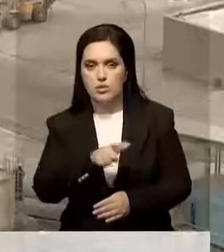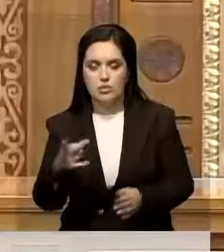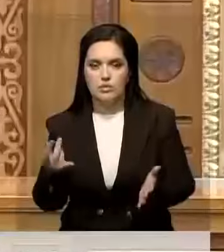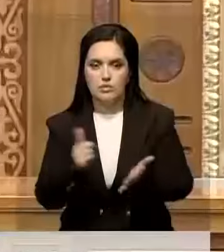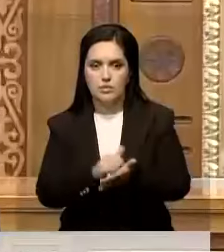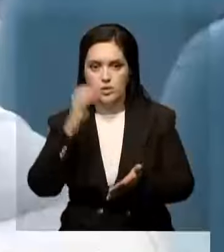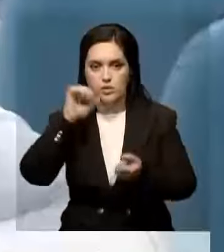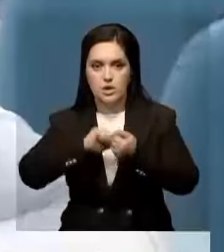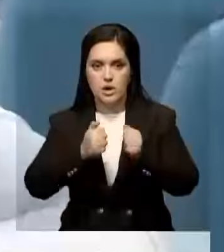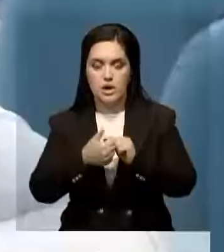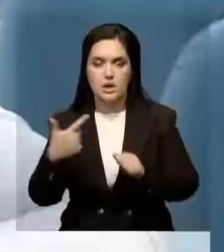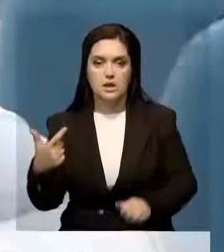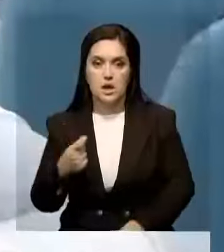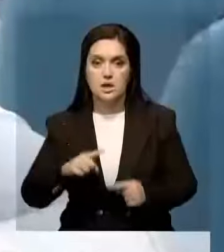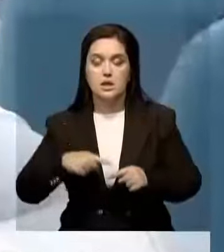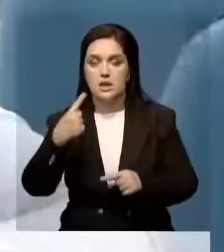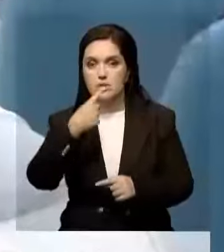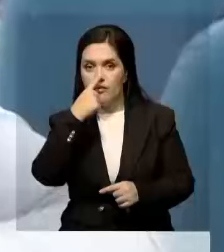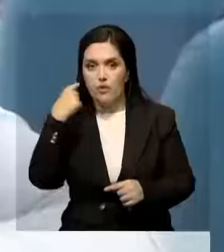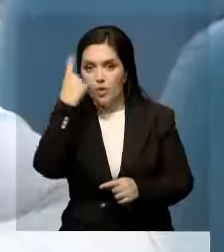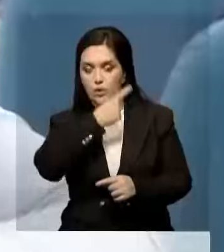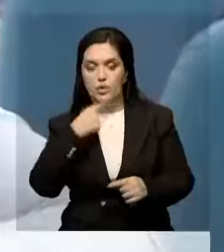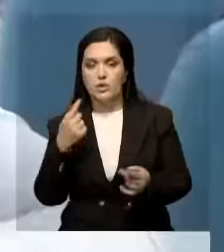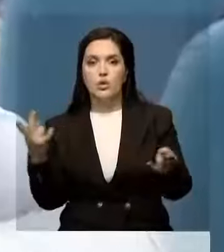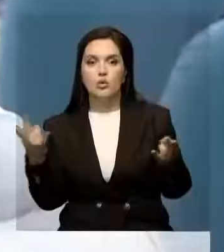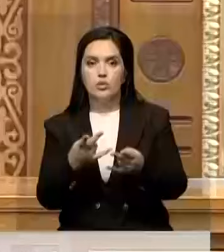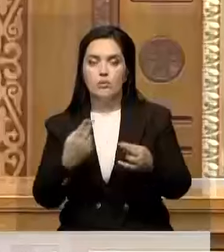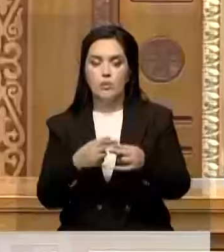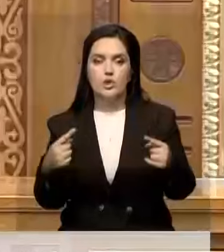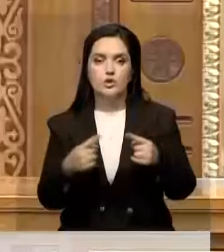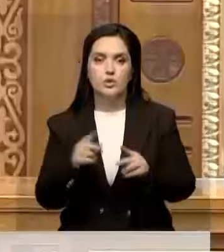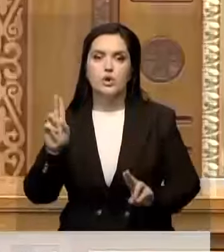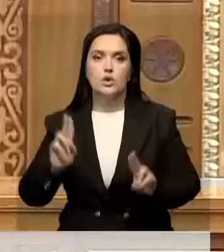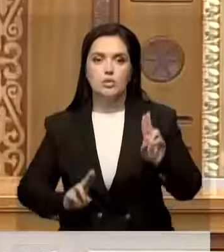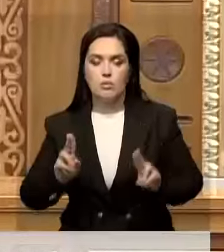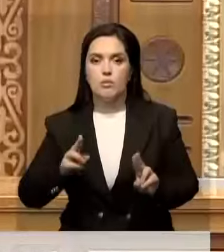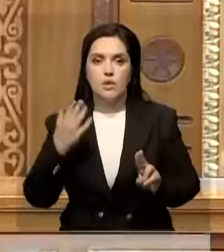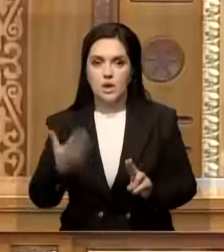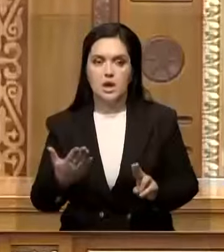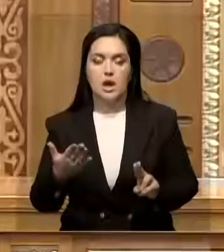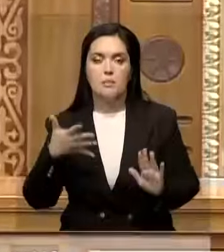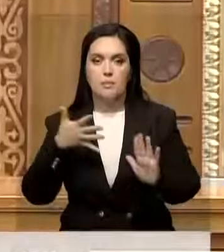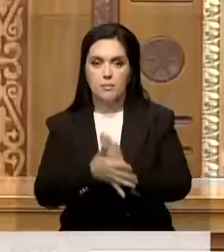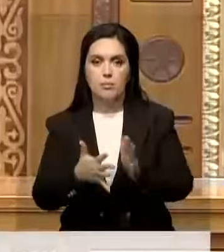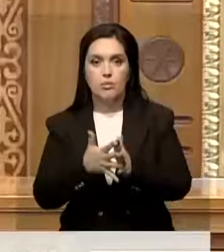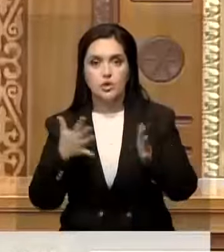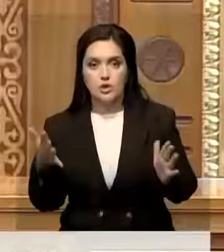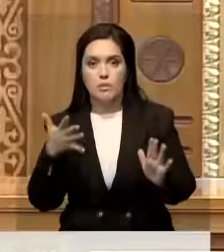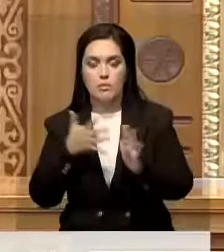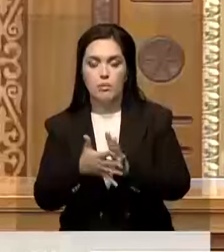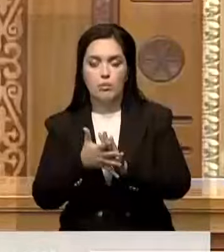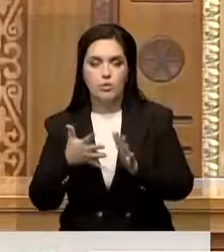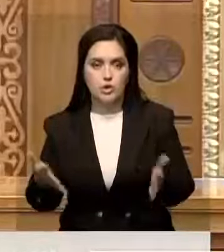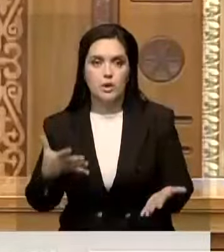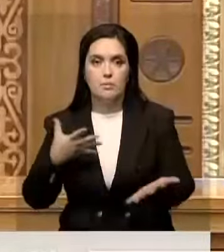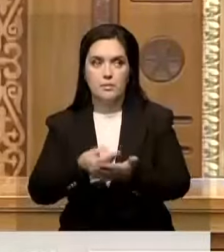на газ. Со следующего года нужно внедрить четкие нормы их потребления по принципу «больше потребляешь, больше платишь».